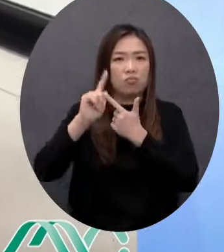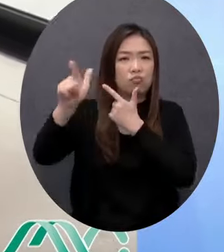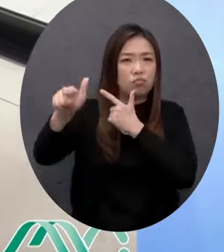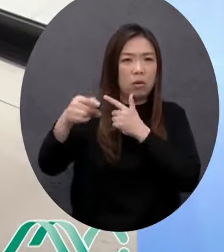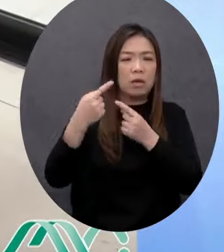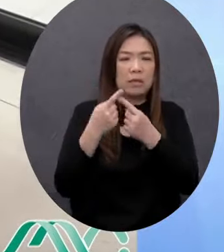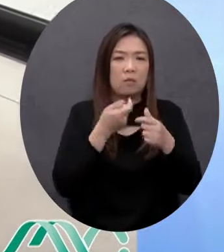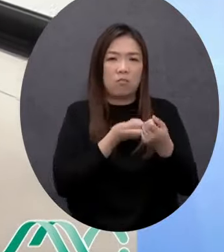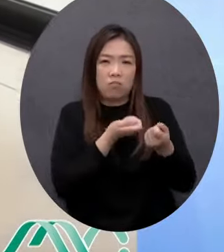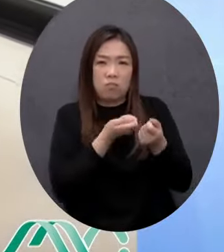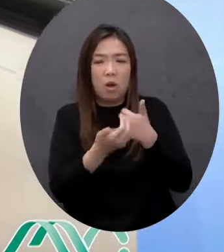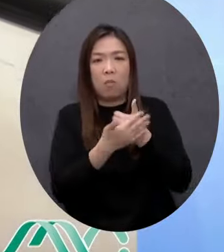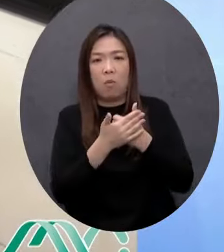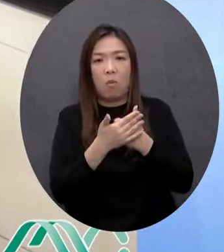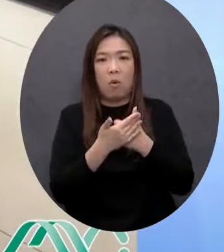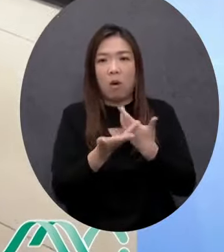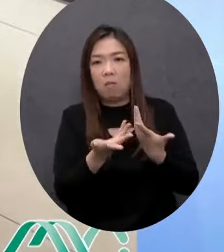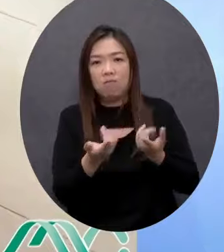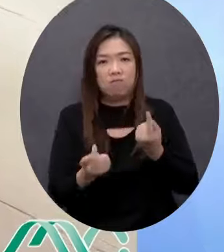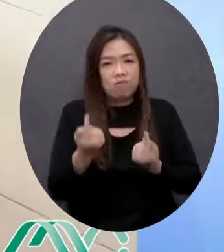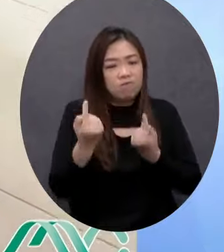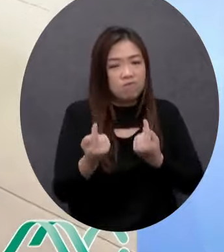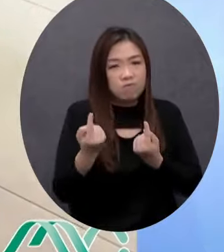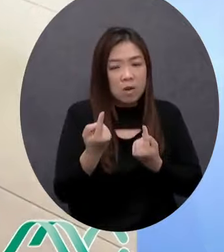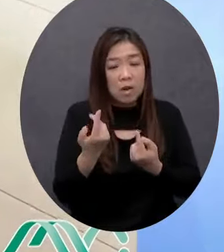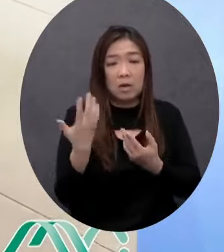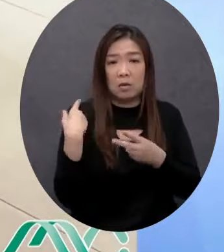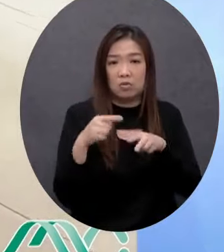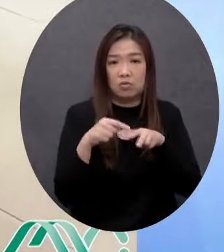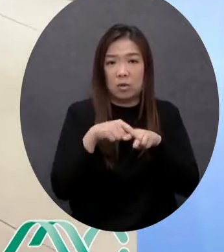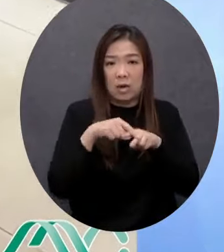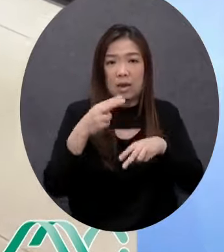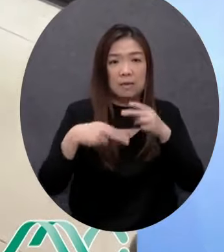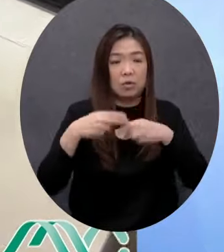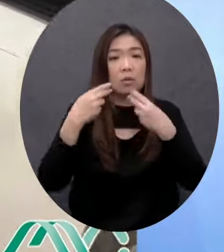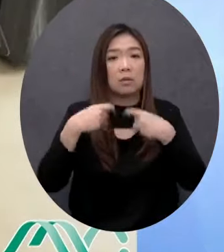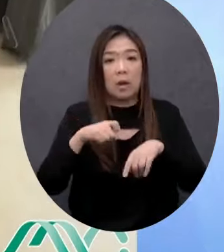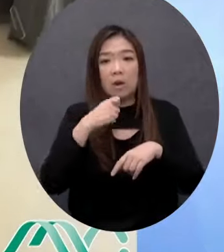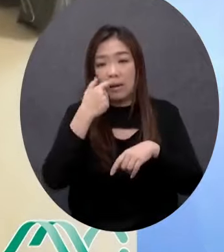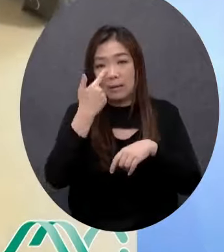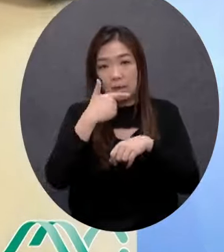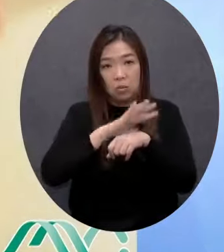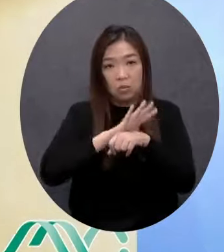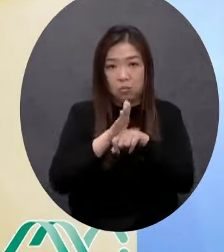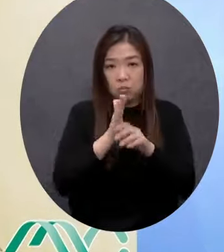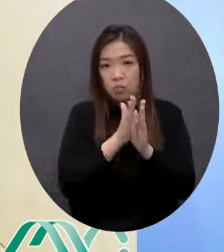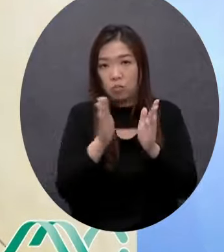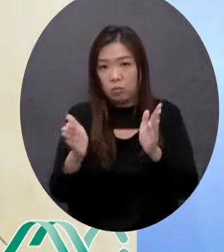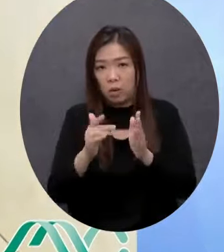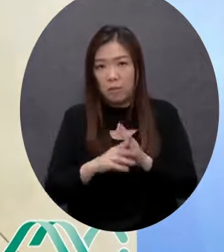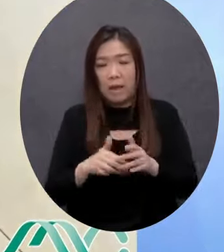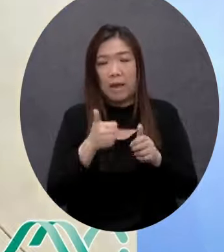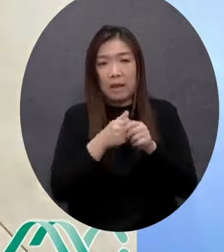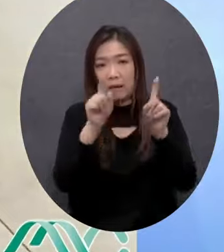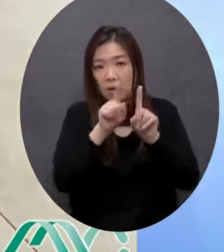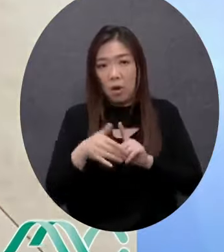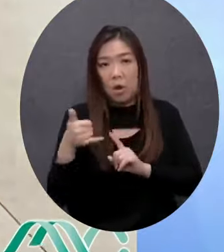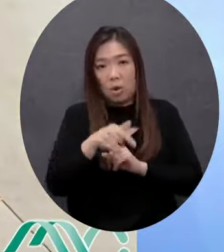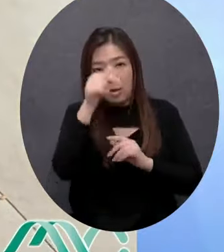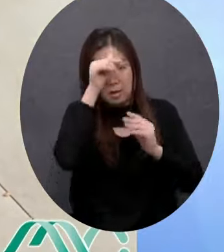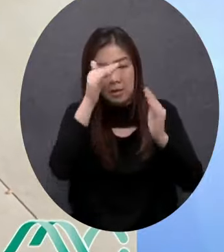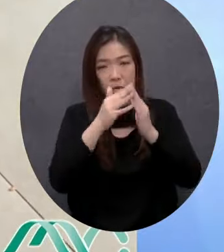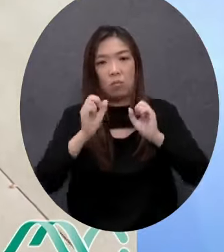鐘太近年雙腳膝頭哥退化，雖然接受了手術，但是新冠疫情期間未能夠如常到醫院做物理治療，康